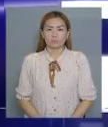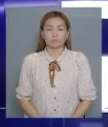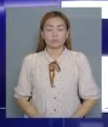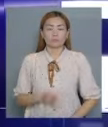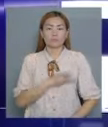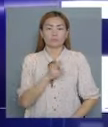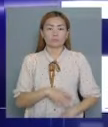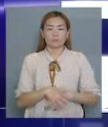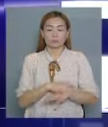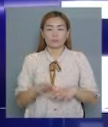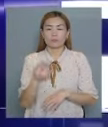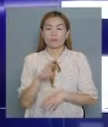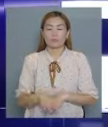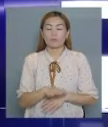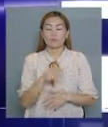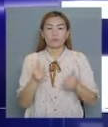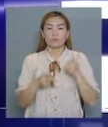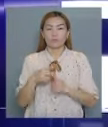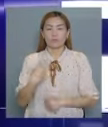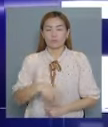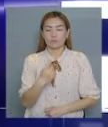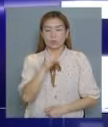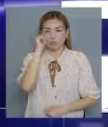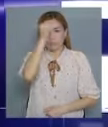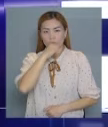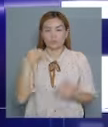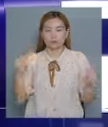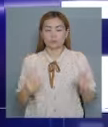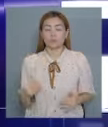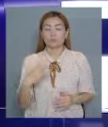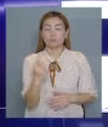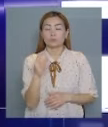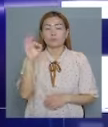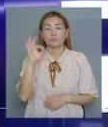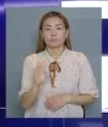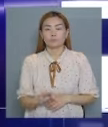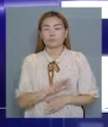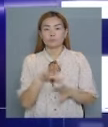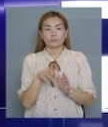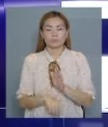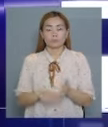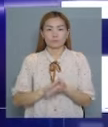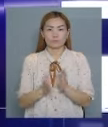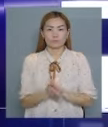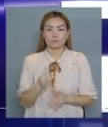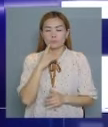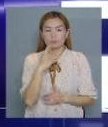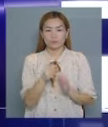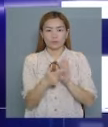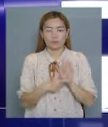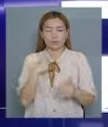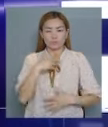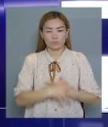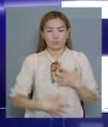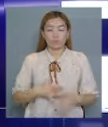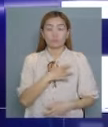Смертность среди населения по области по сравнению с 2021 годом снизилась на 31%. Из них по системе кровообращения 17,